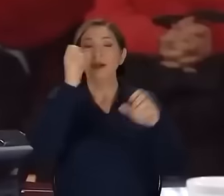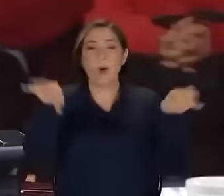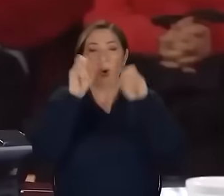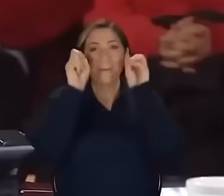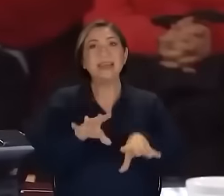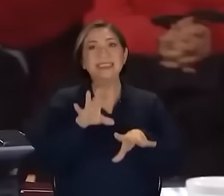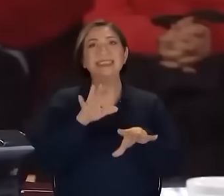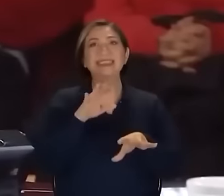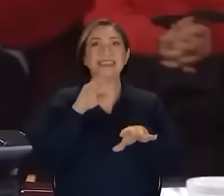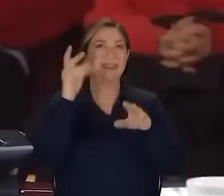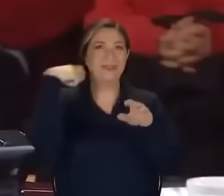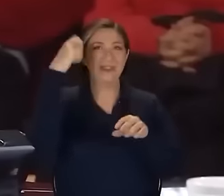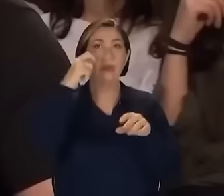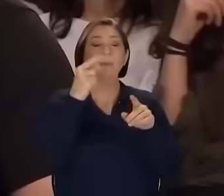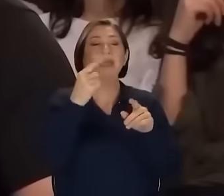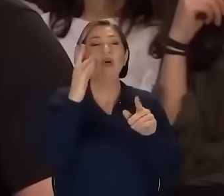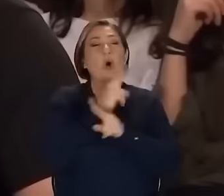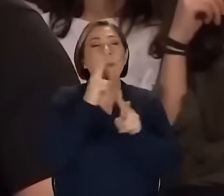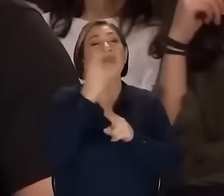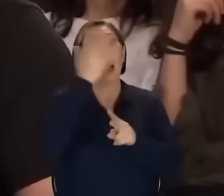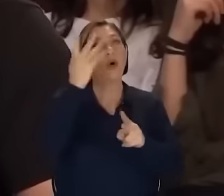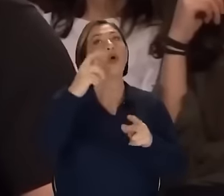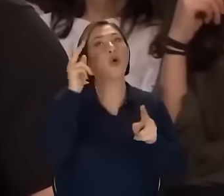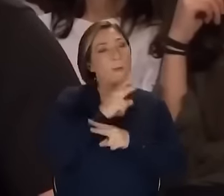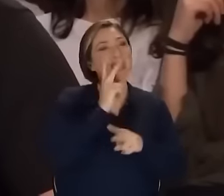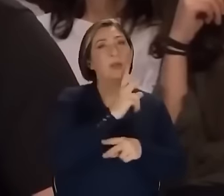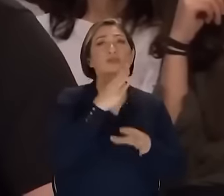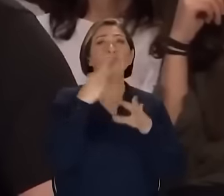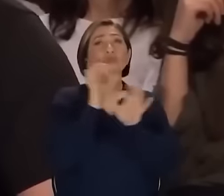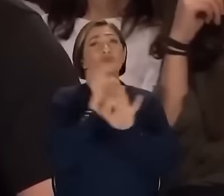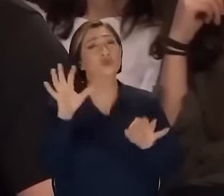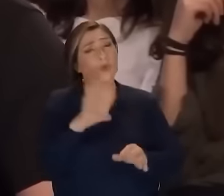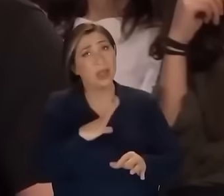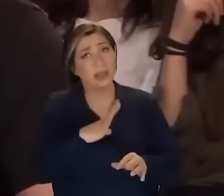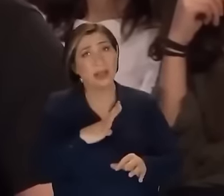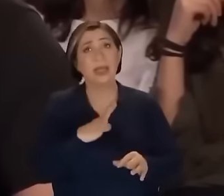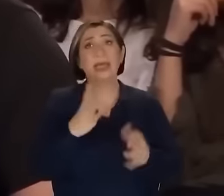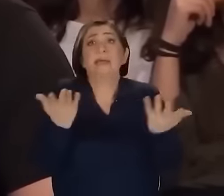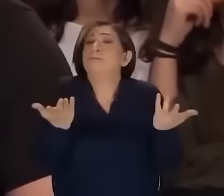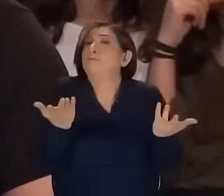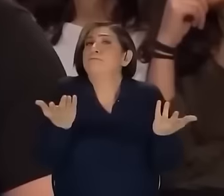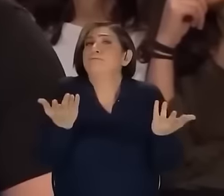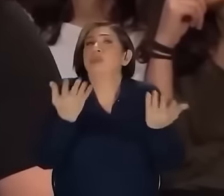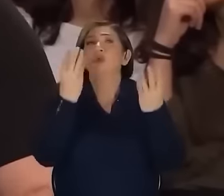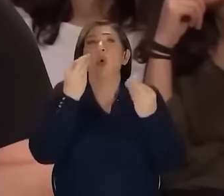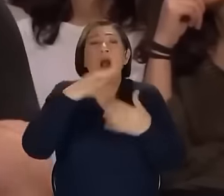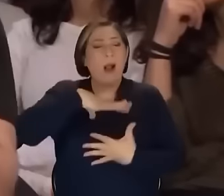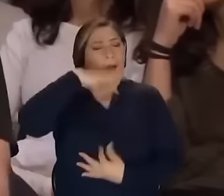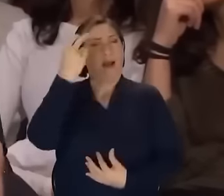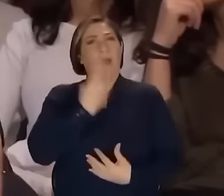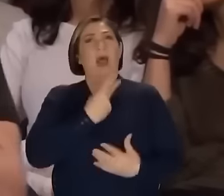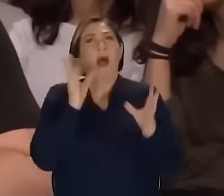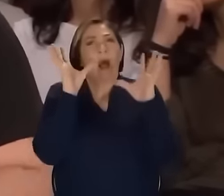Elbette. Birazcık daha komedi dozu yüksek bir kara komediydi, doğru. Yani mutsuzluklar vardı. Ne bileyim çok böyle